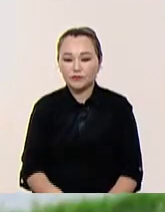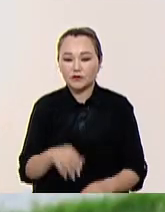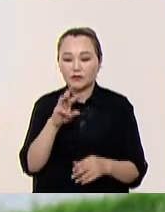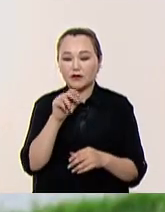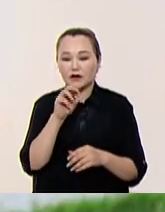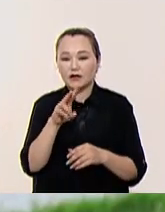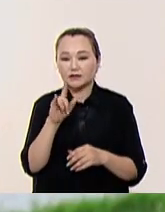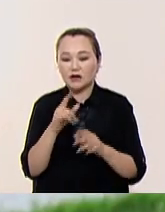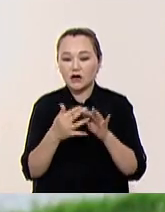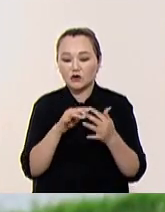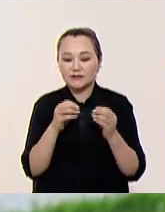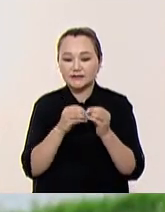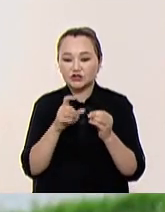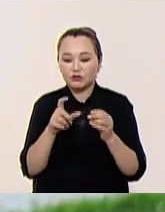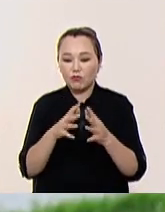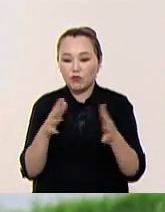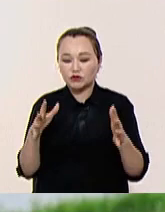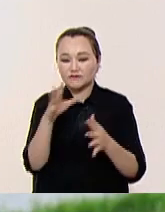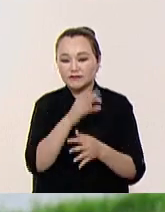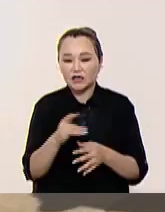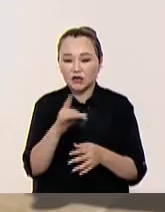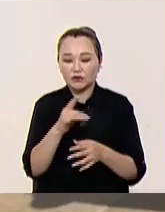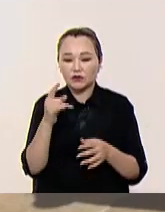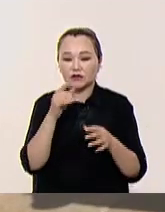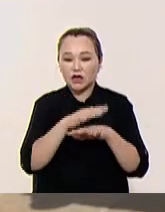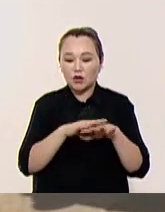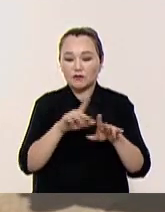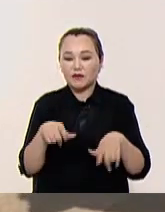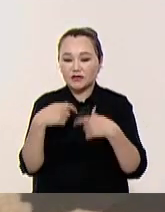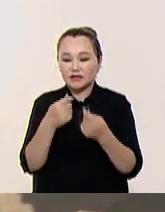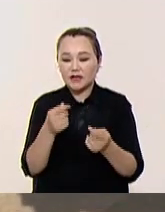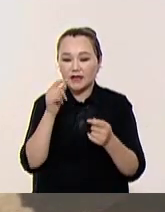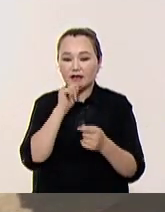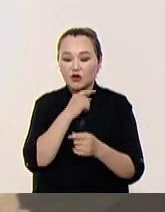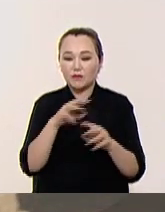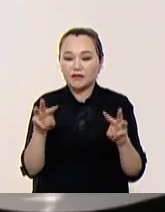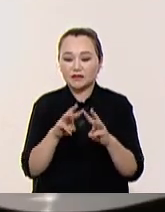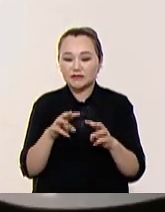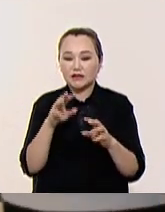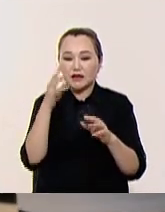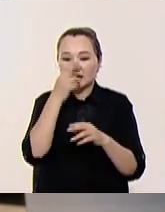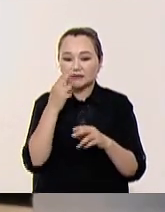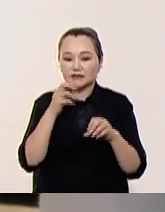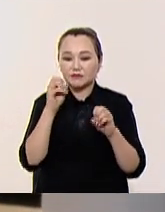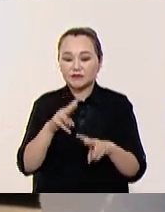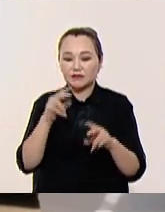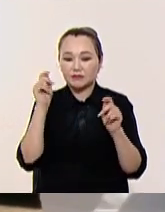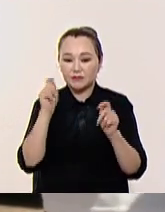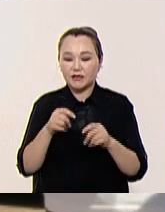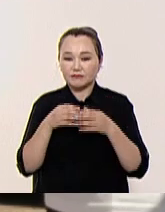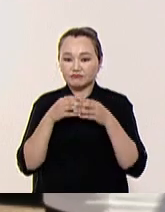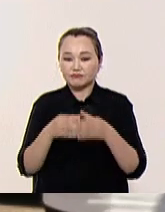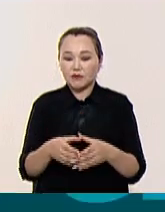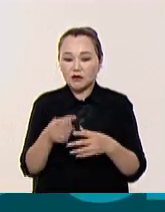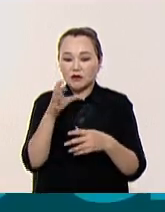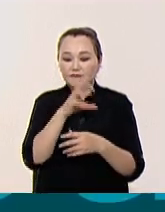Маралда ауылының 10-нан аса тұрғыны бүкіл аудан халқының үнін экология министеріне жеткізу үшін елордаға арнайы келіпті. Көпшіліктің